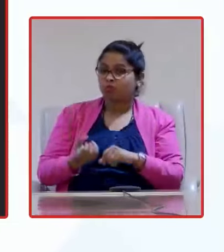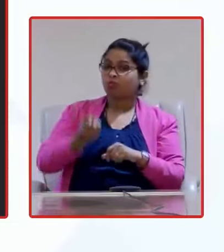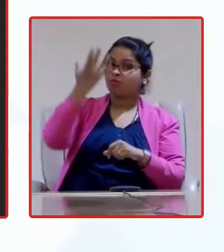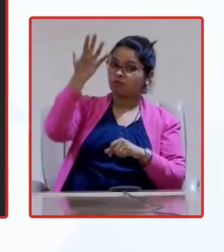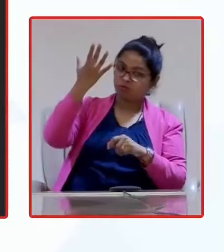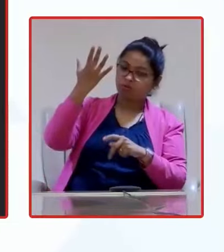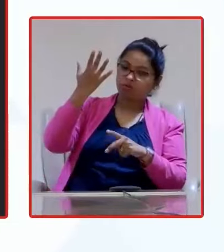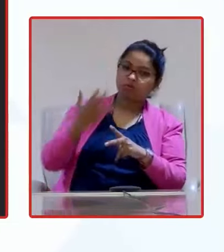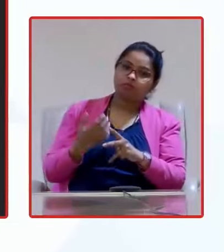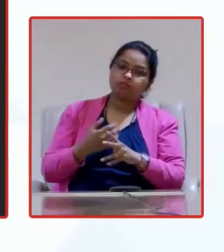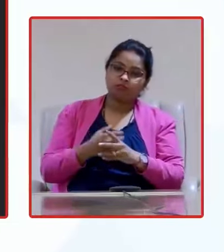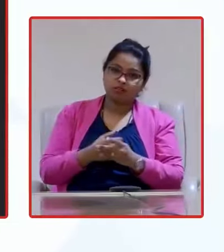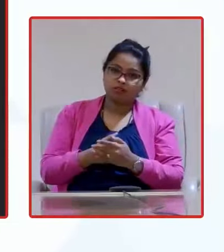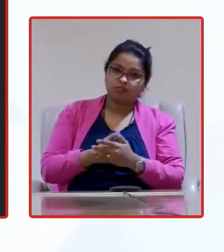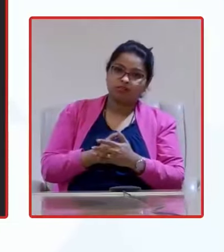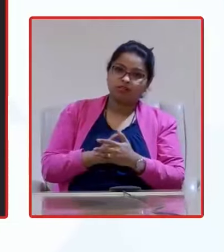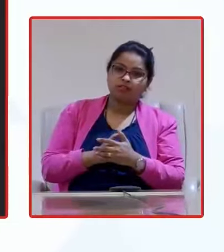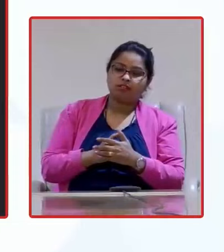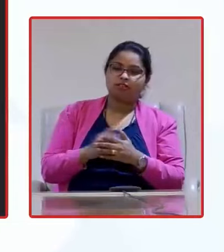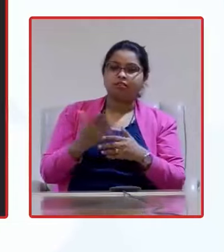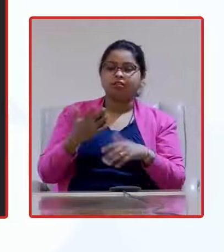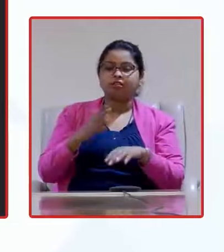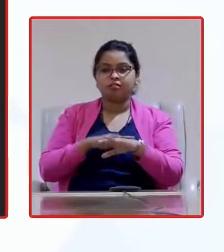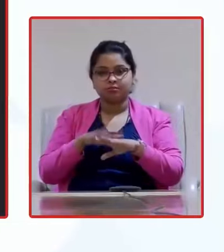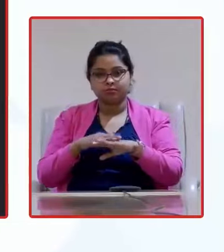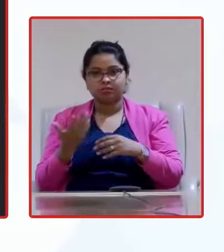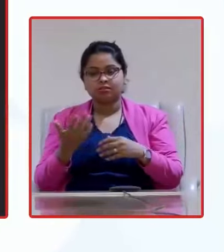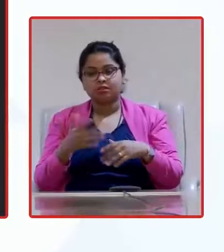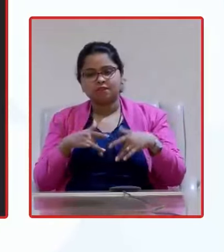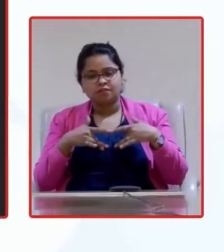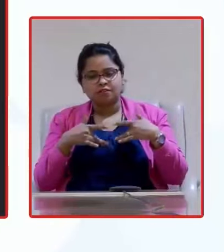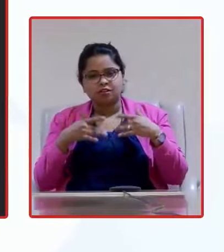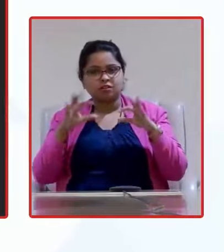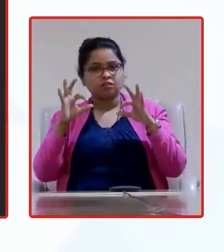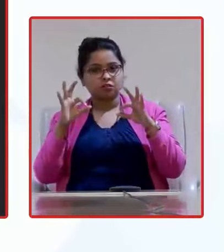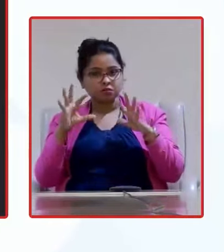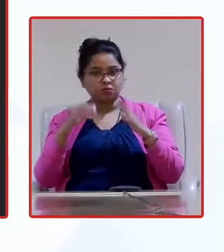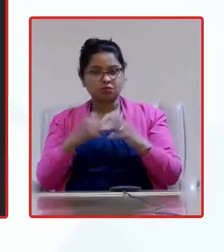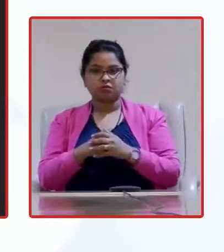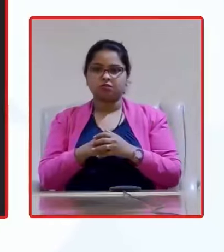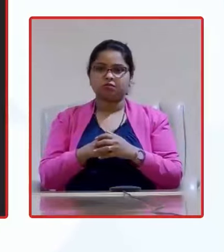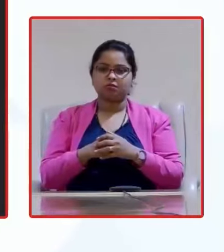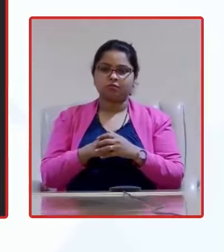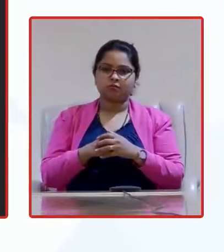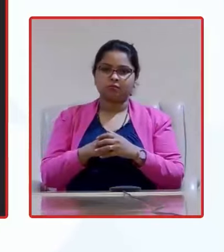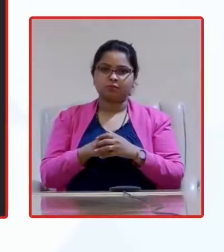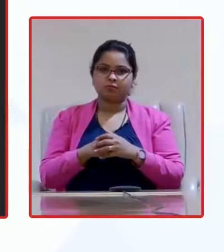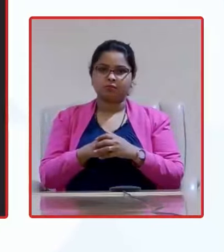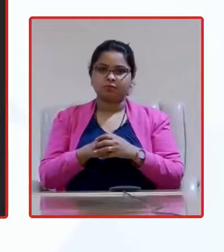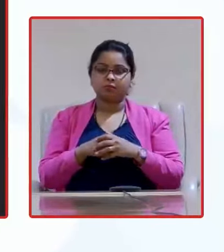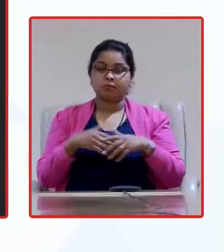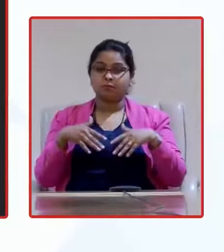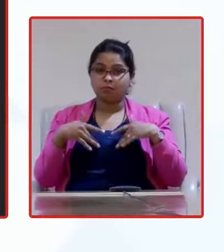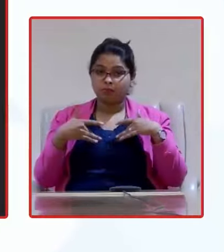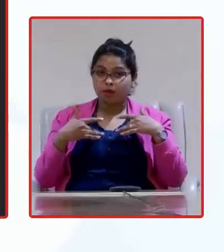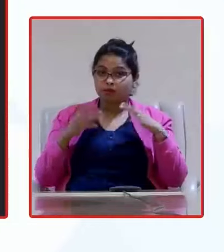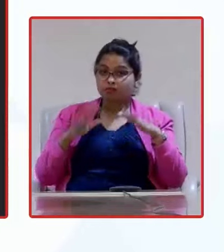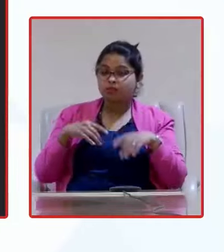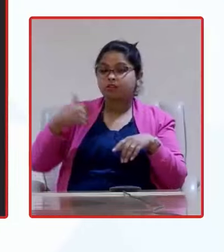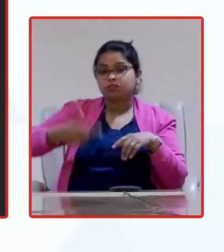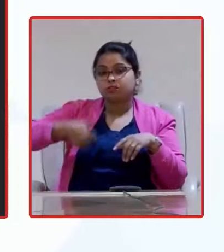to experience the moments that make us feel good, that make us feel rested. Make space in your